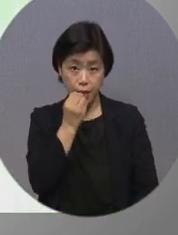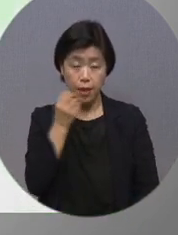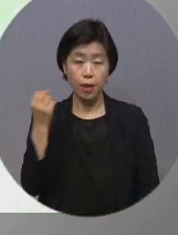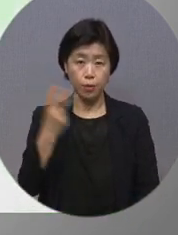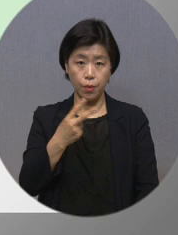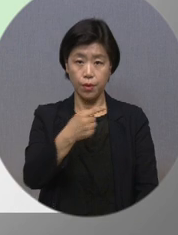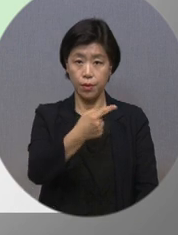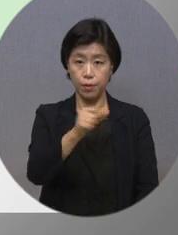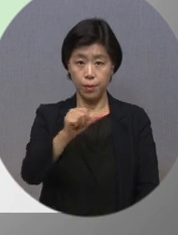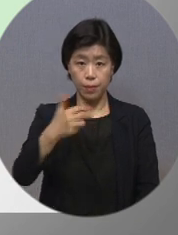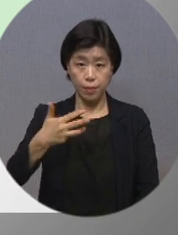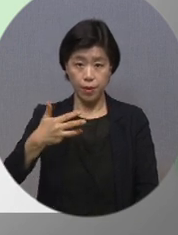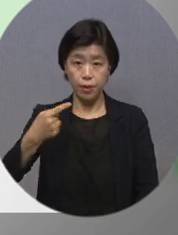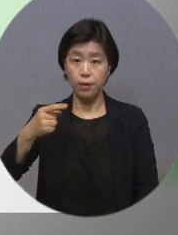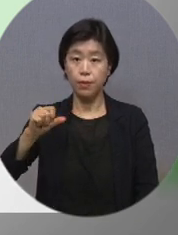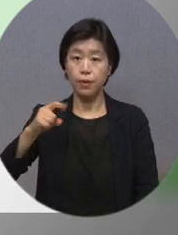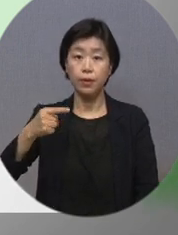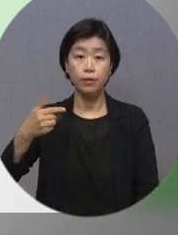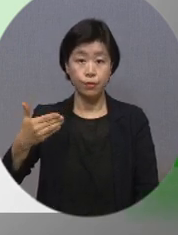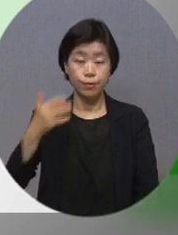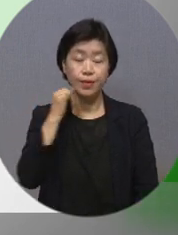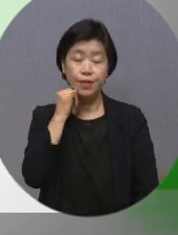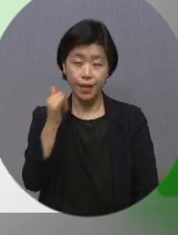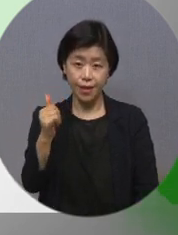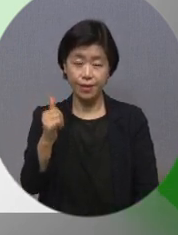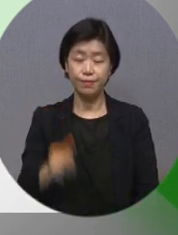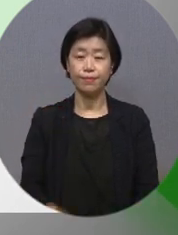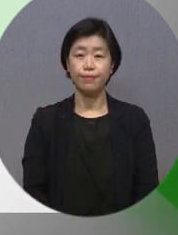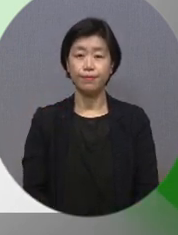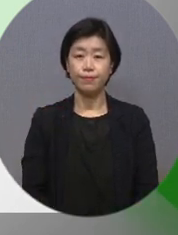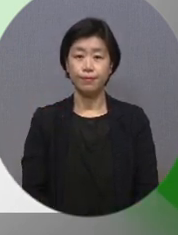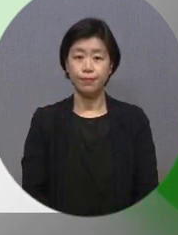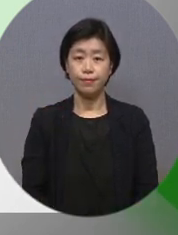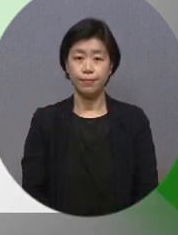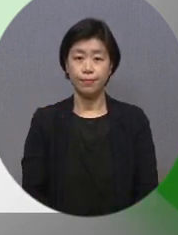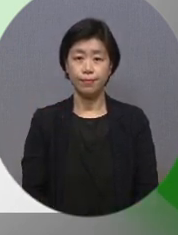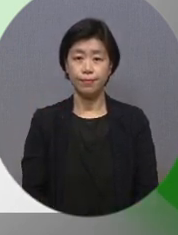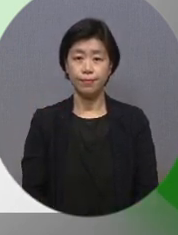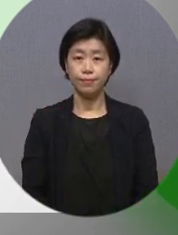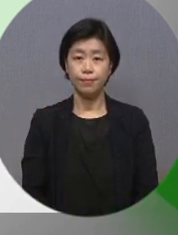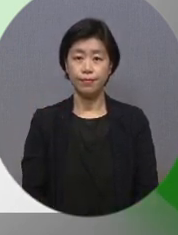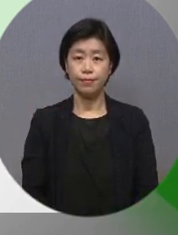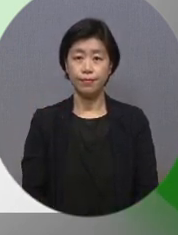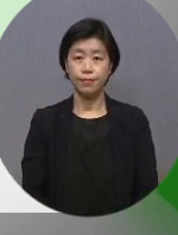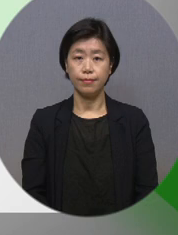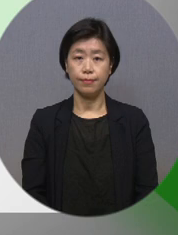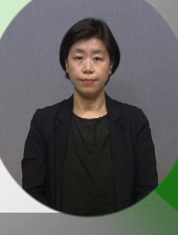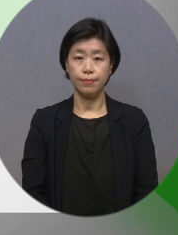국번 없이 1588-1562로 전화해서 각 담당기사에 문의하시기 바랍니다.